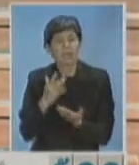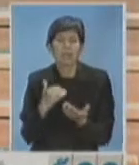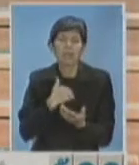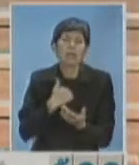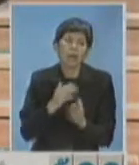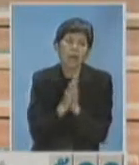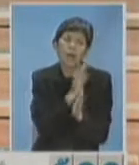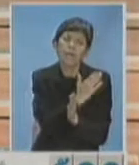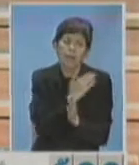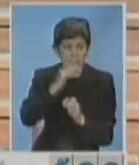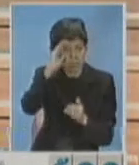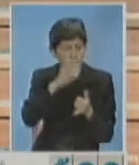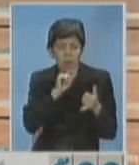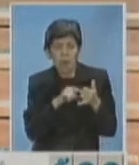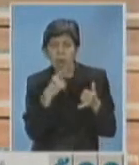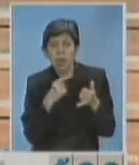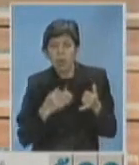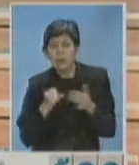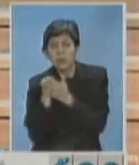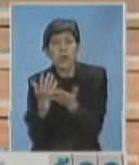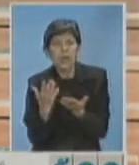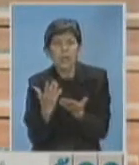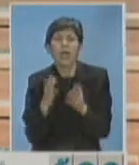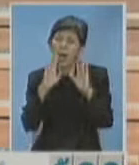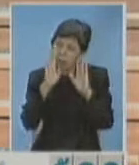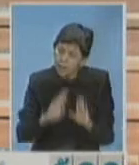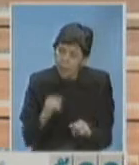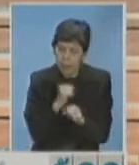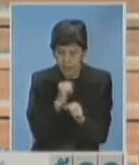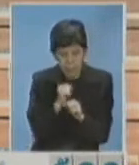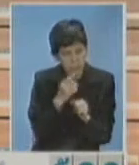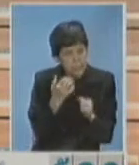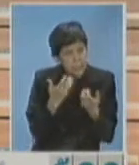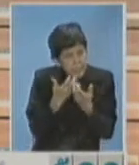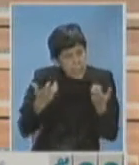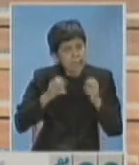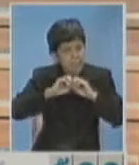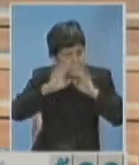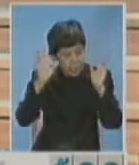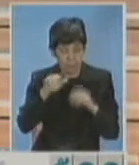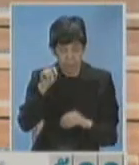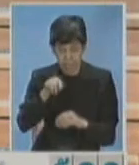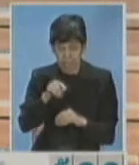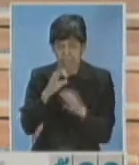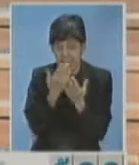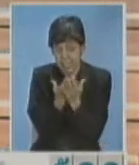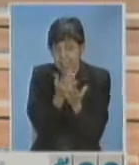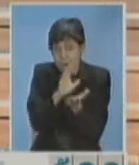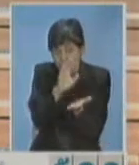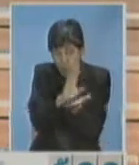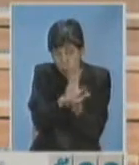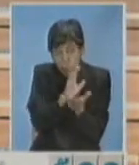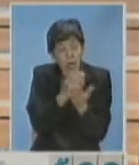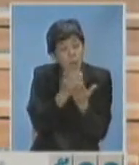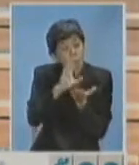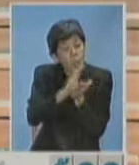ำล่ะฮะที่จะโดนเรียกอะไรใครมาเรียกร้องให้ล่ะนี่เขาเรียกว่ารูปคดีมันต้องแบ่งกันให้ชัดเจนนะท่านประธานนะตรงนี้เรื่องของงบประมาณจะตัดตรงไหนตัด